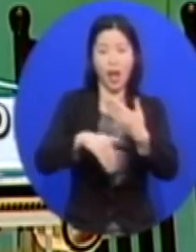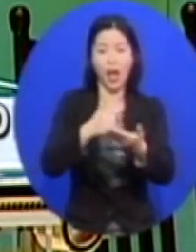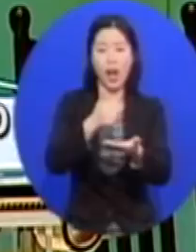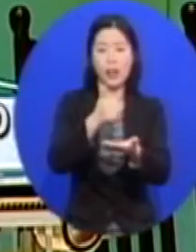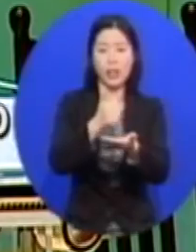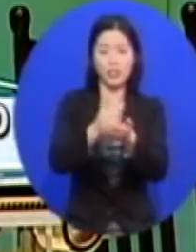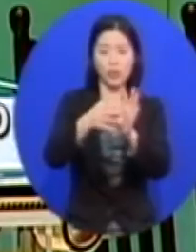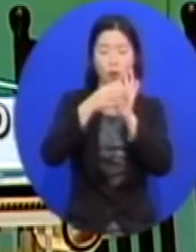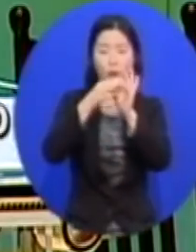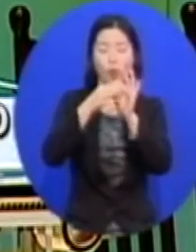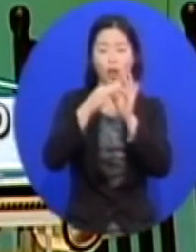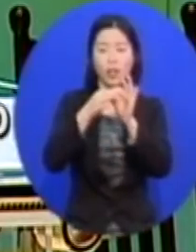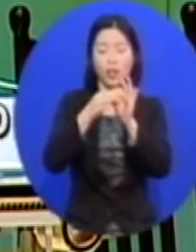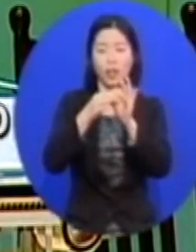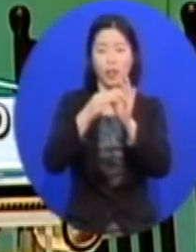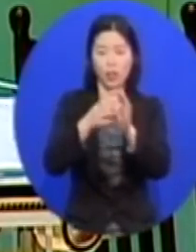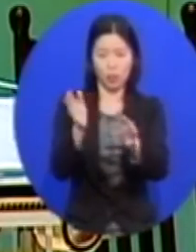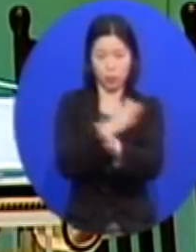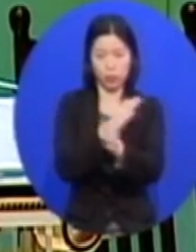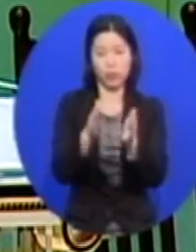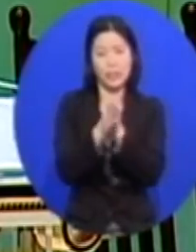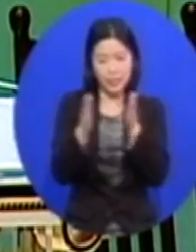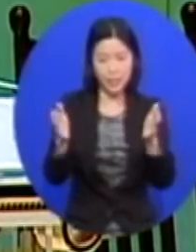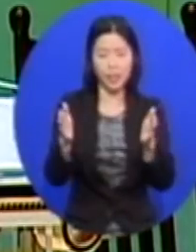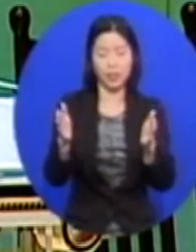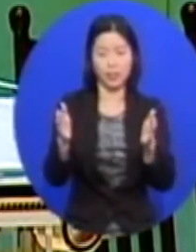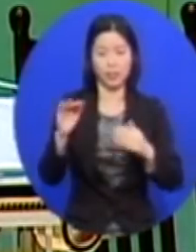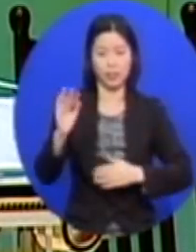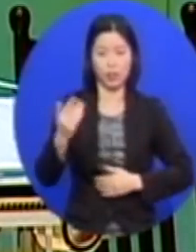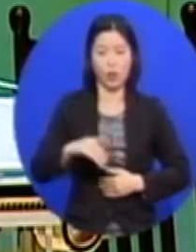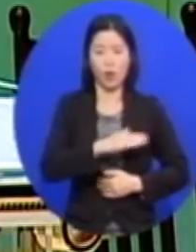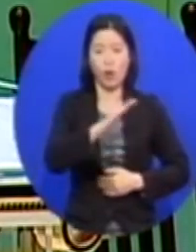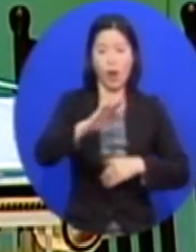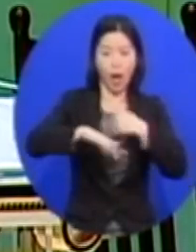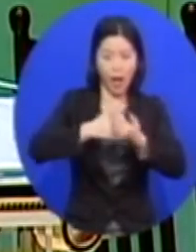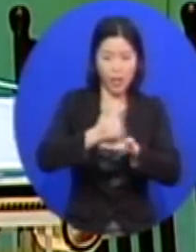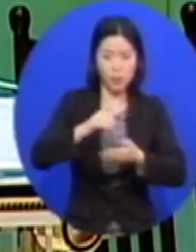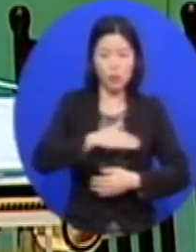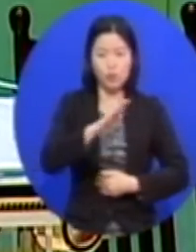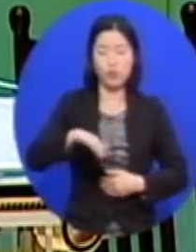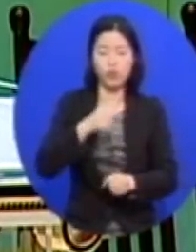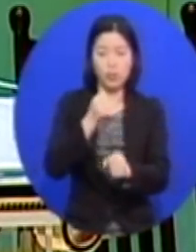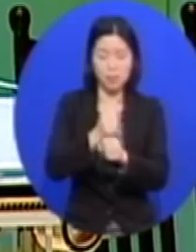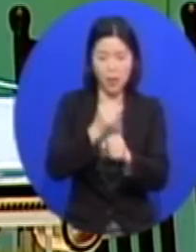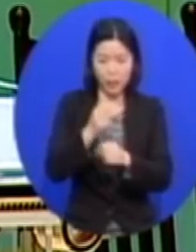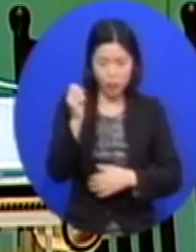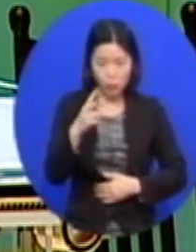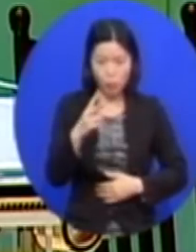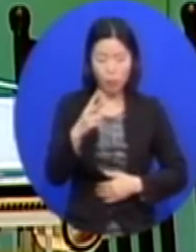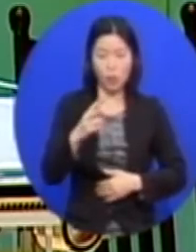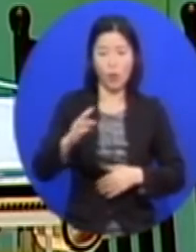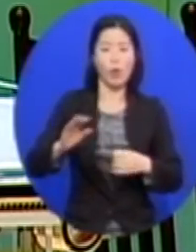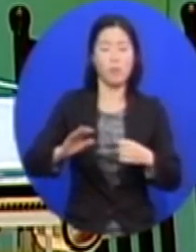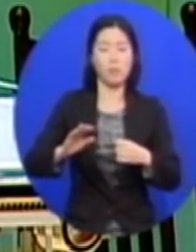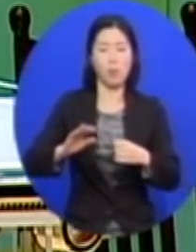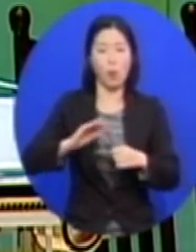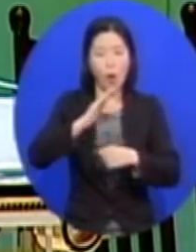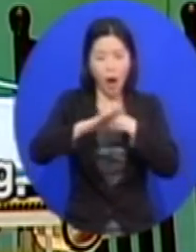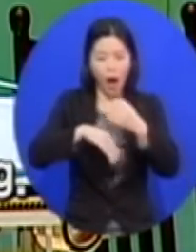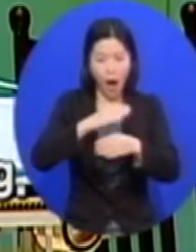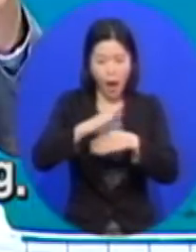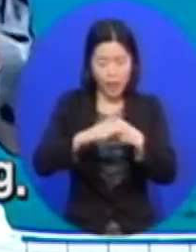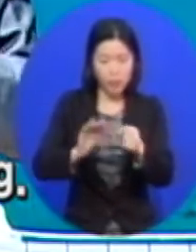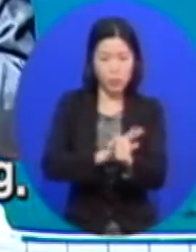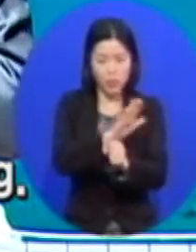관계 에서 부터 시작이 됩니다 하나님이 우리를 지으시고 그리고 사람은 하나님에게 순종하고